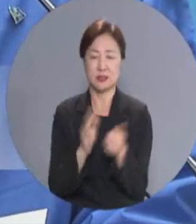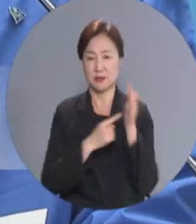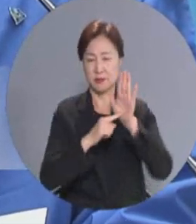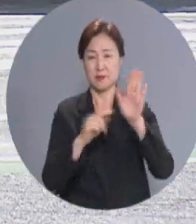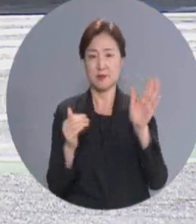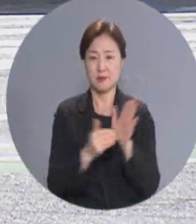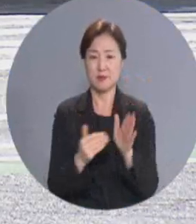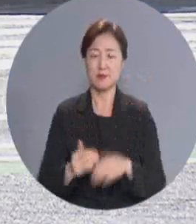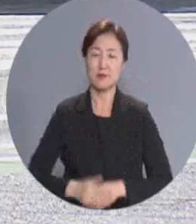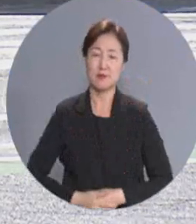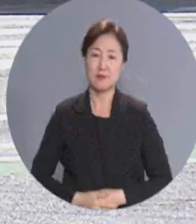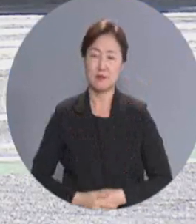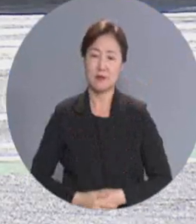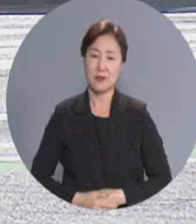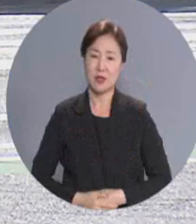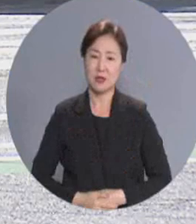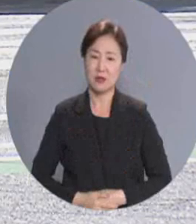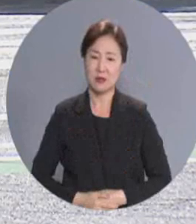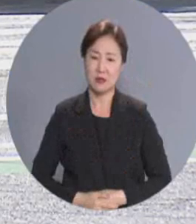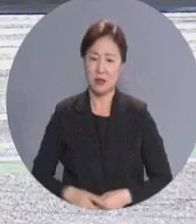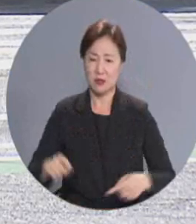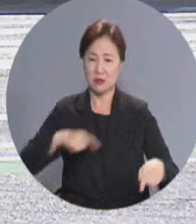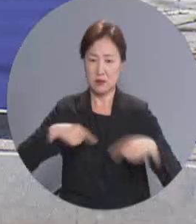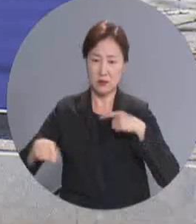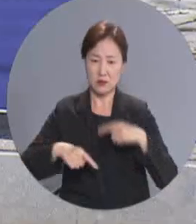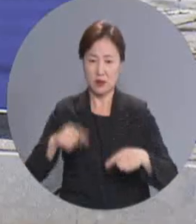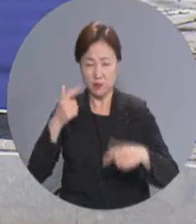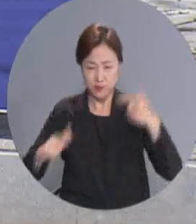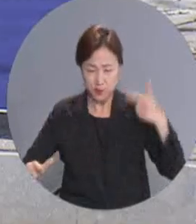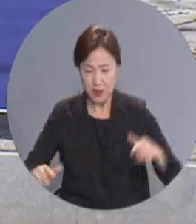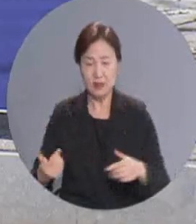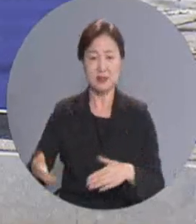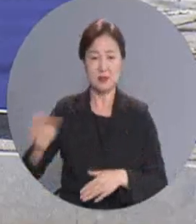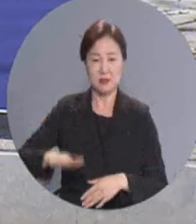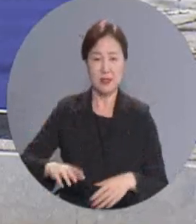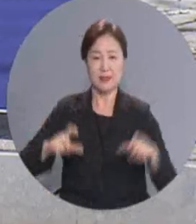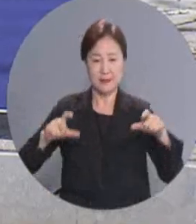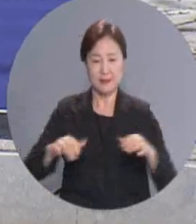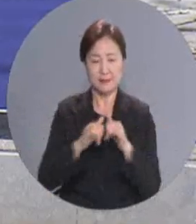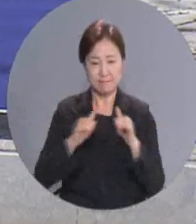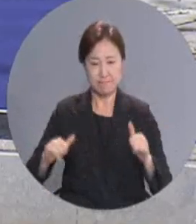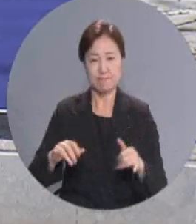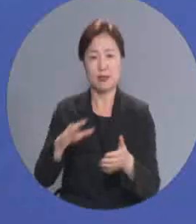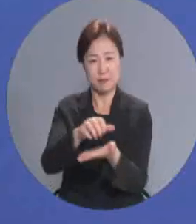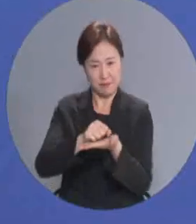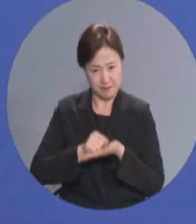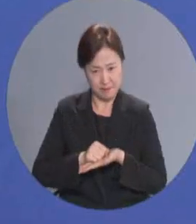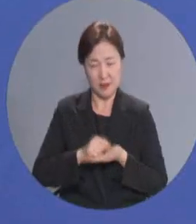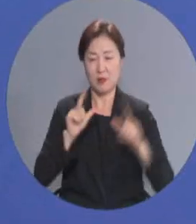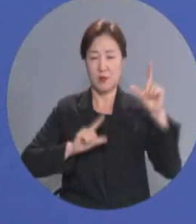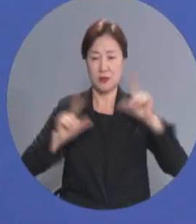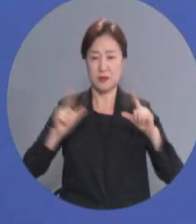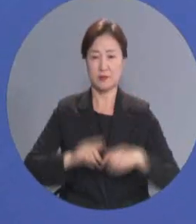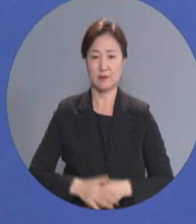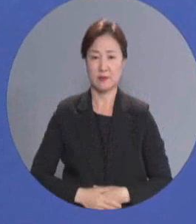표명했습니다. 정치적인 견해는 달라도 지역민들의 뜻이라는 이유 때문입니다.